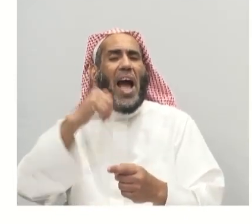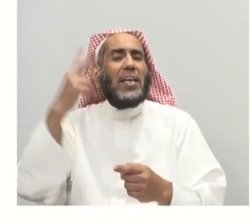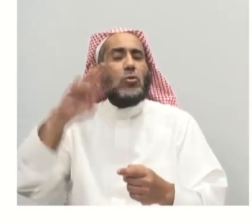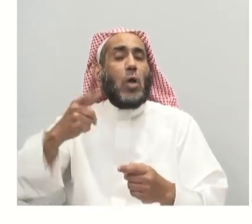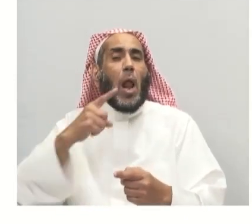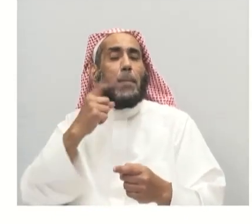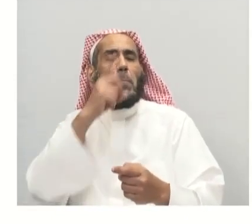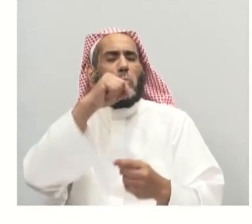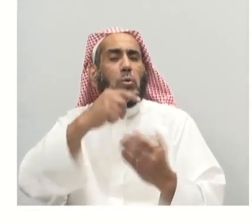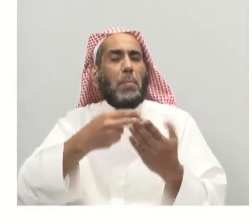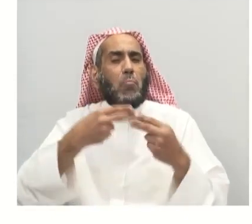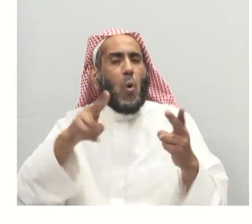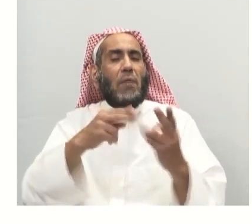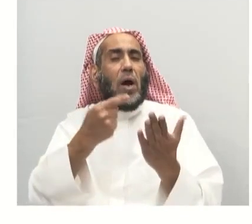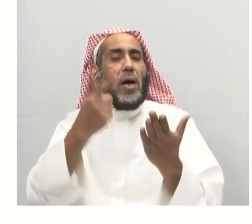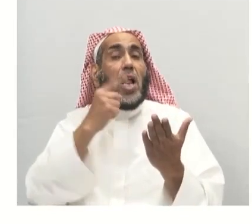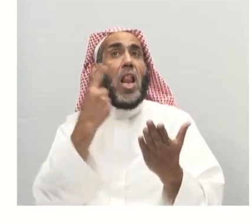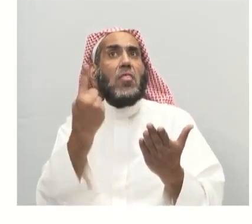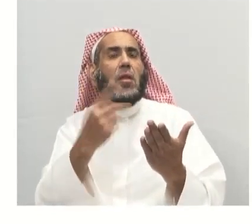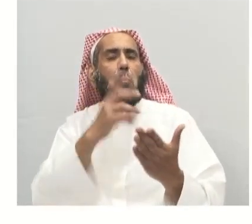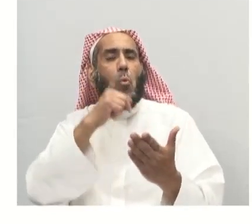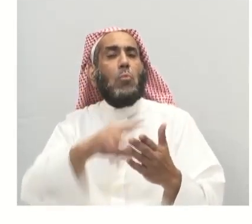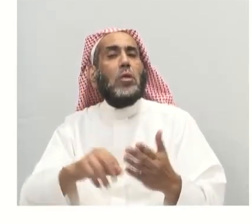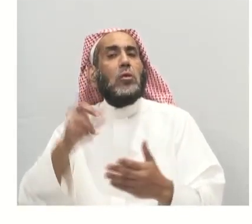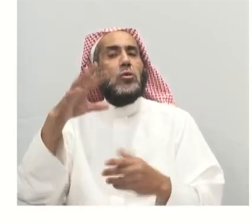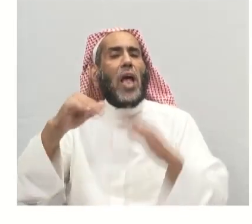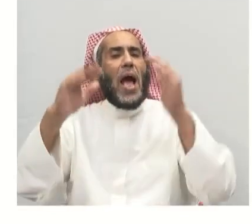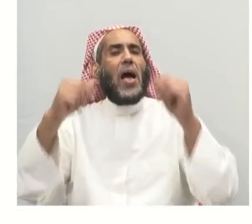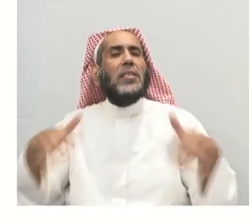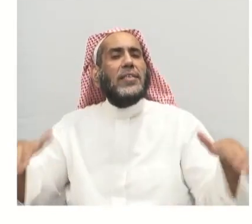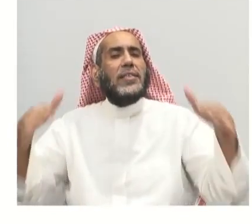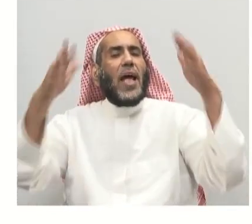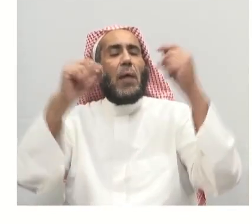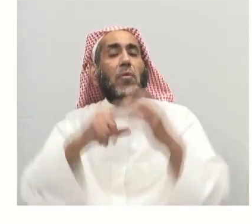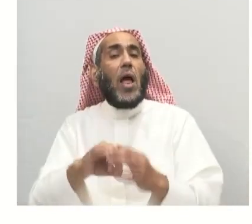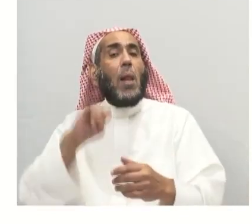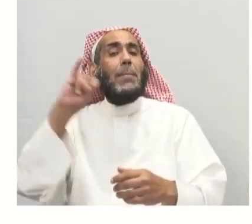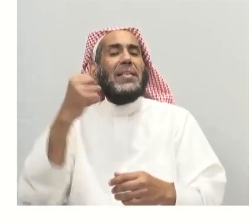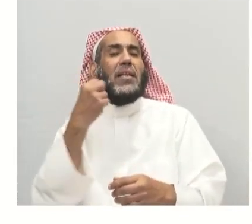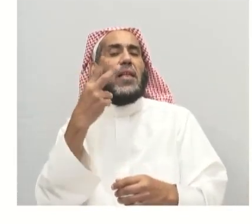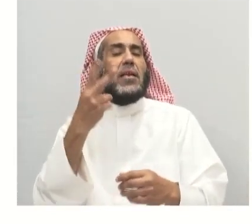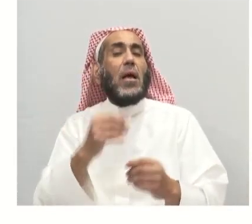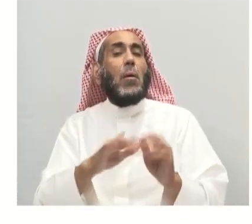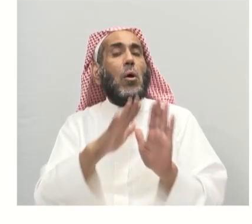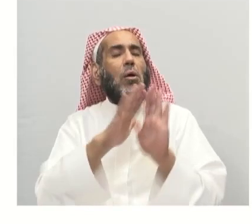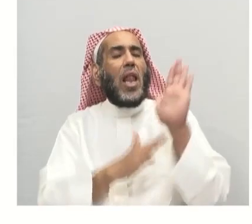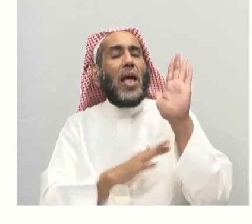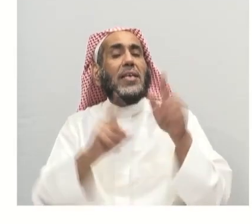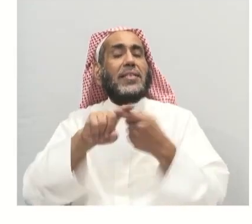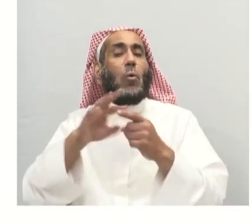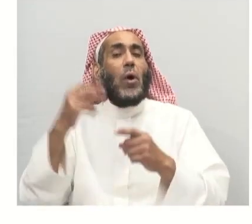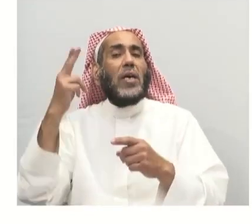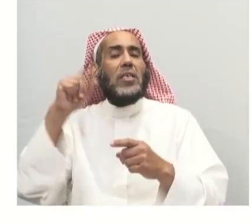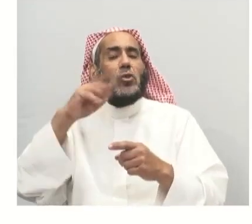الاذن المسبق من السلطات السعوديه المختصه وذلك بناء على الماده الثانيه من لائحه زواج السعودي بغير